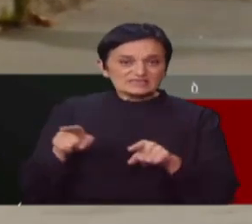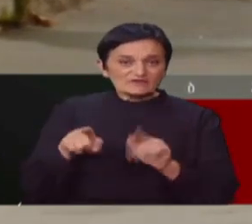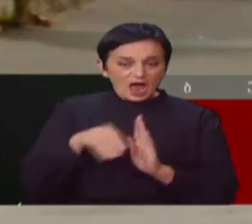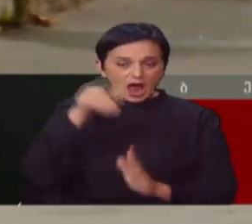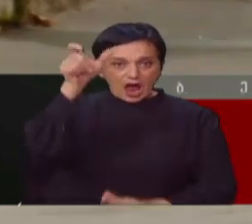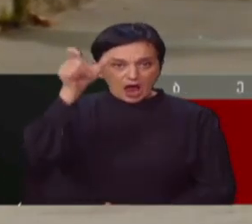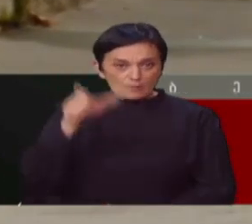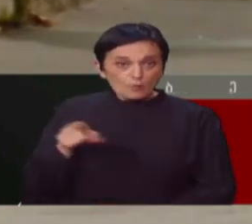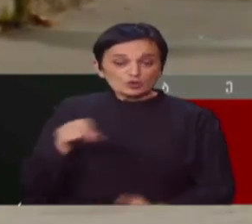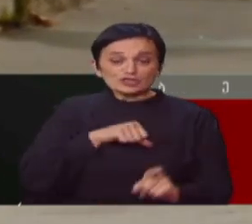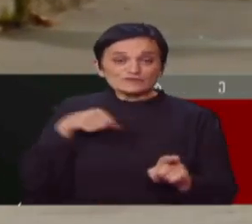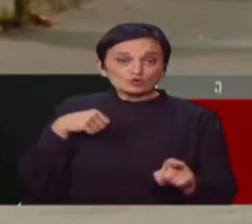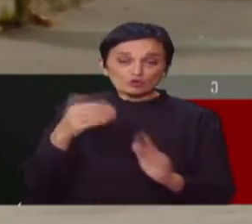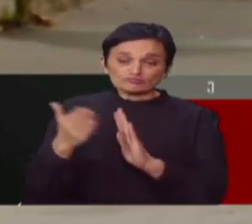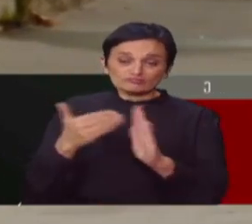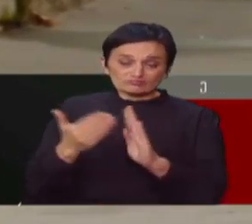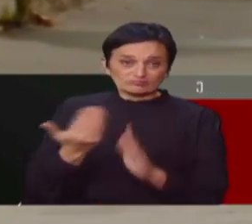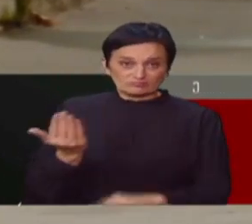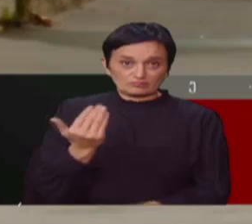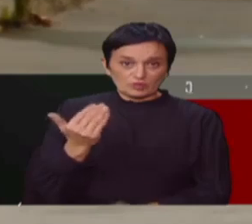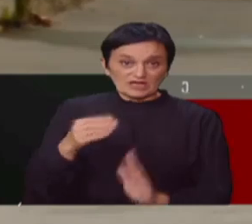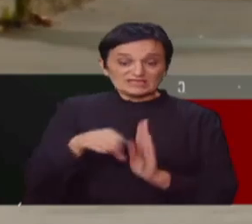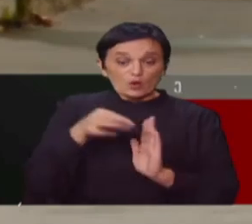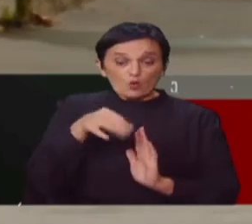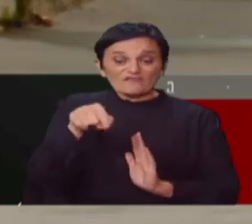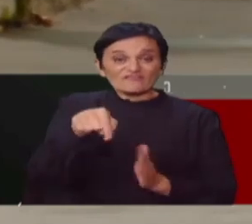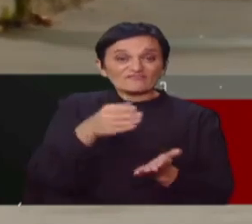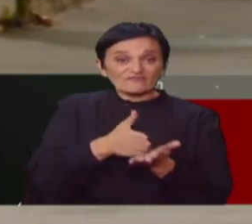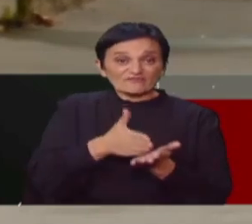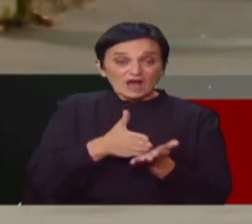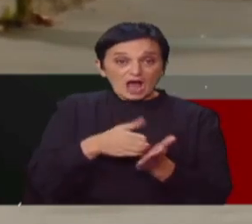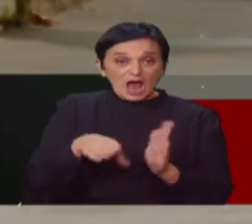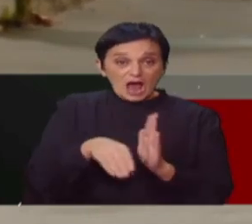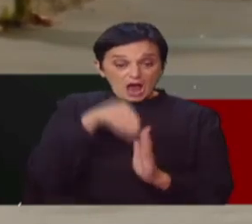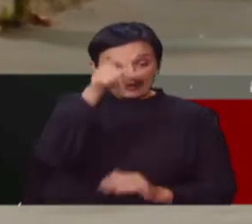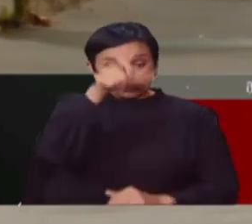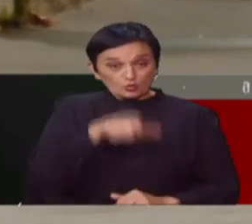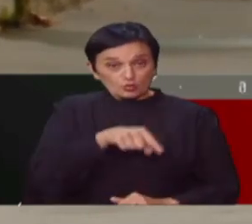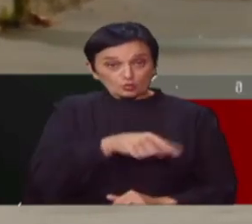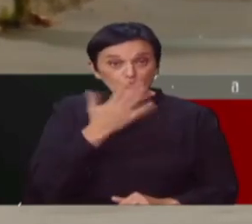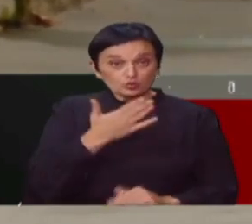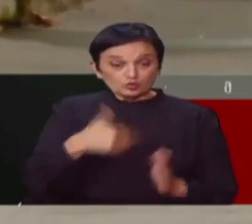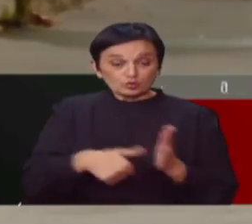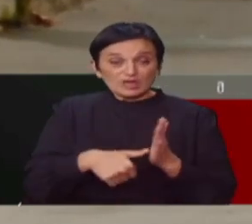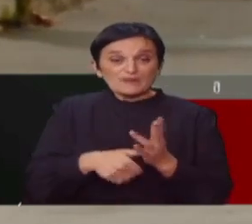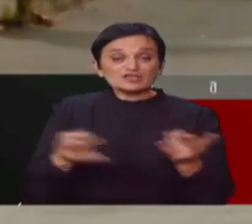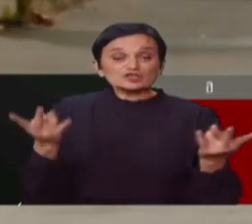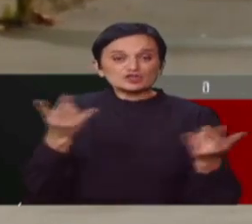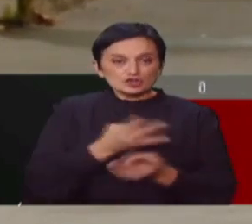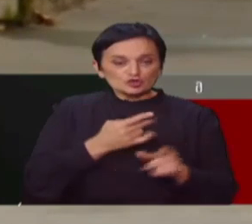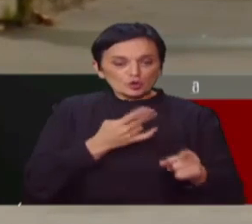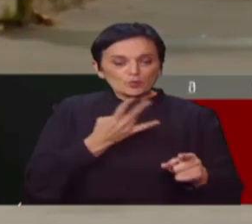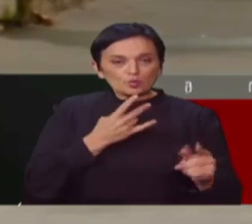რომელსაც იგი მოუხმობს, რომელიც იმყოფება საარჩევნო უბანზე. ანუ ამომრჩეველს თუ დახმარება ესაჭიროება, მან